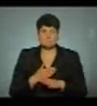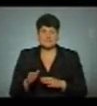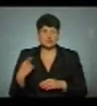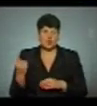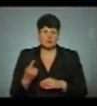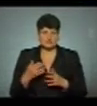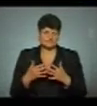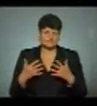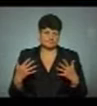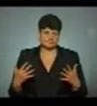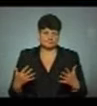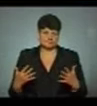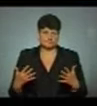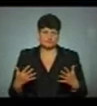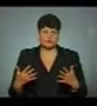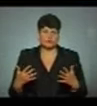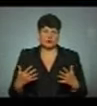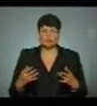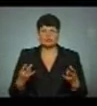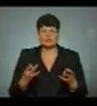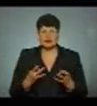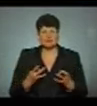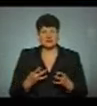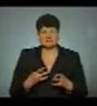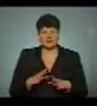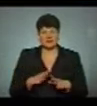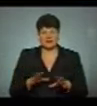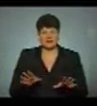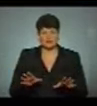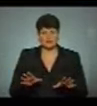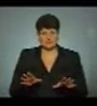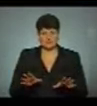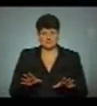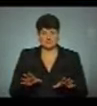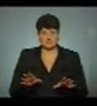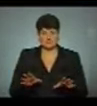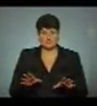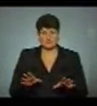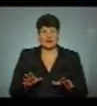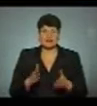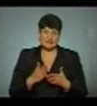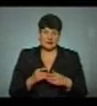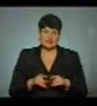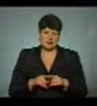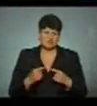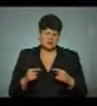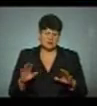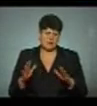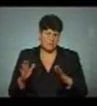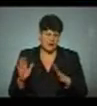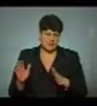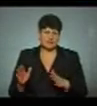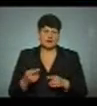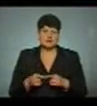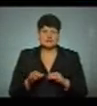міжобласні і так далі. Тому потреби, може, й не буде. Тобто, можливо, потреби не буде, хоча є також багато різних моментів, але